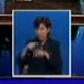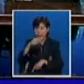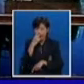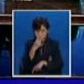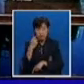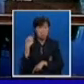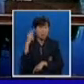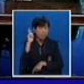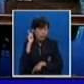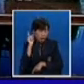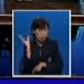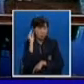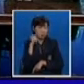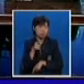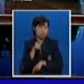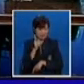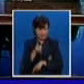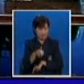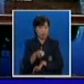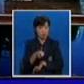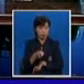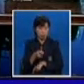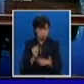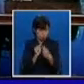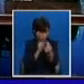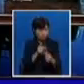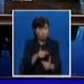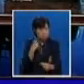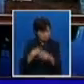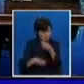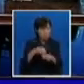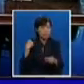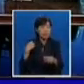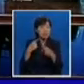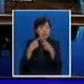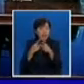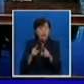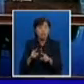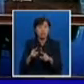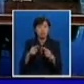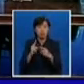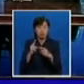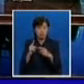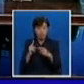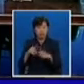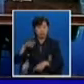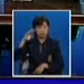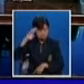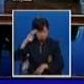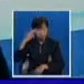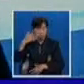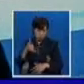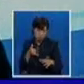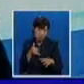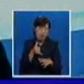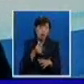ด้วยซ้ำว่าจริงๆจะไม่ได้หยุดอยู่เท่านั้นนะจะมีเพิ่มแต่ก็ต้องมีมาตรการในการที่จะเข้าไปเพื่อปรามไม่ให้มัน